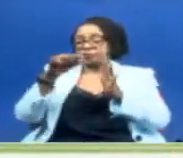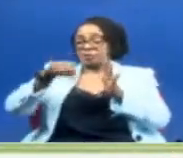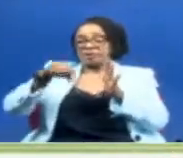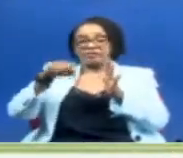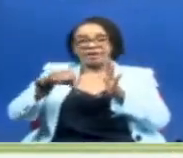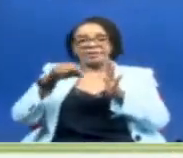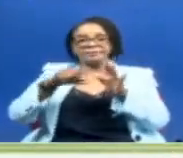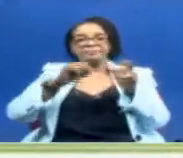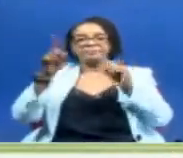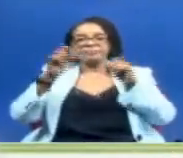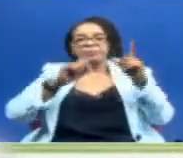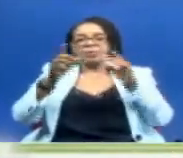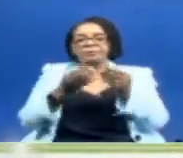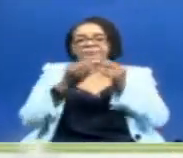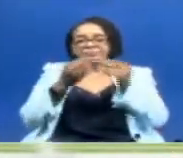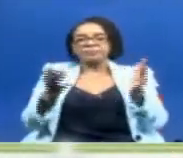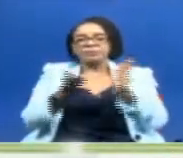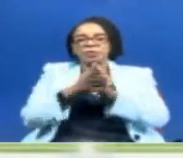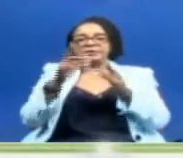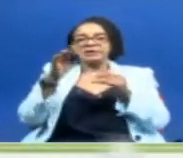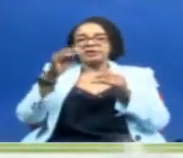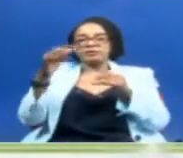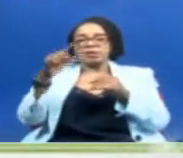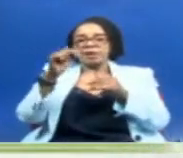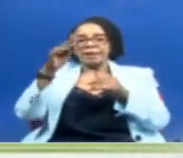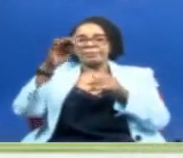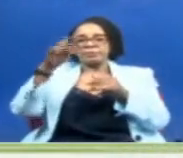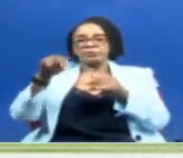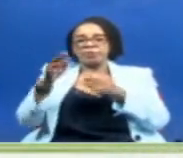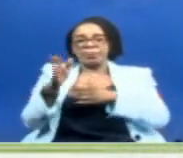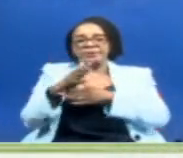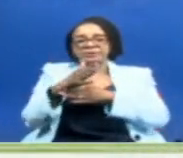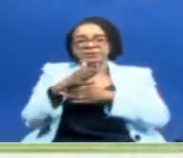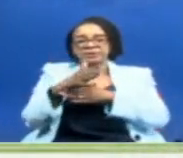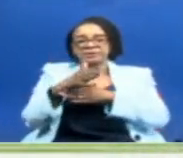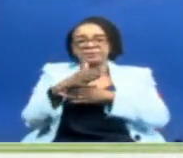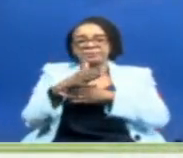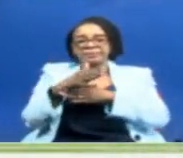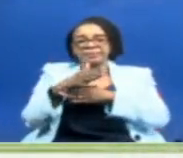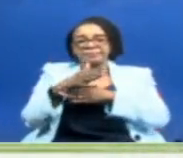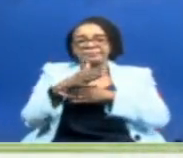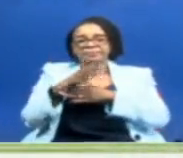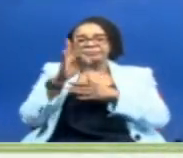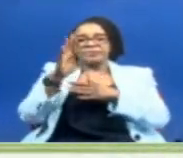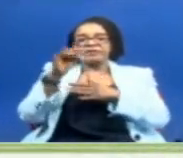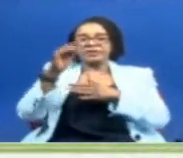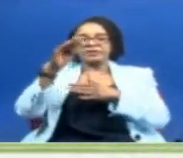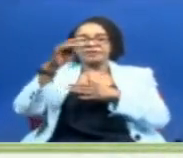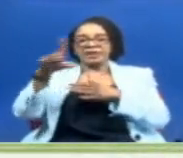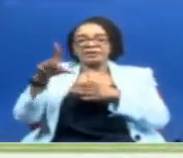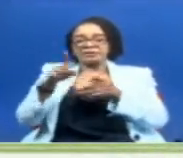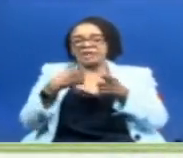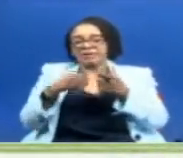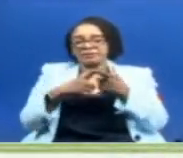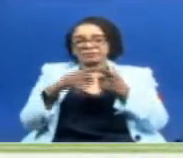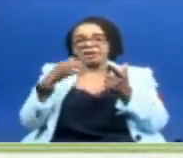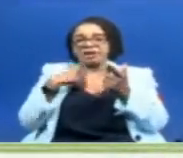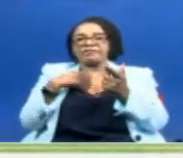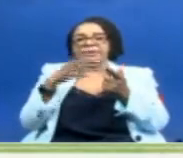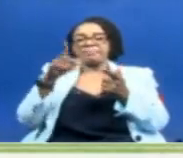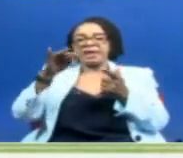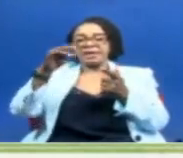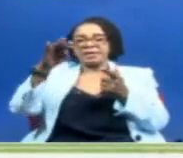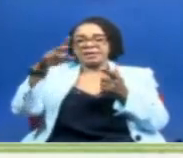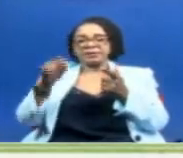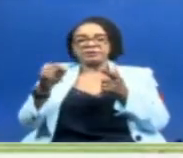Stars itamenyana na Panthers ya Gabon siku ya Alhamis kwenye uwanja wa Franceville kabla ya kumenyana na Pirates ya Ushelisheli